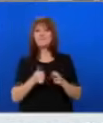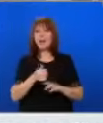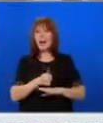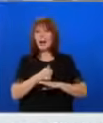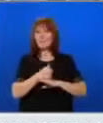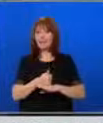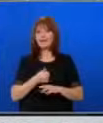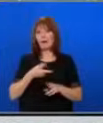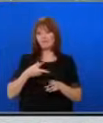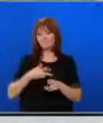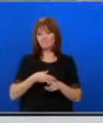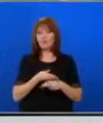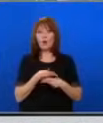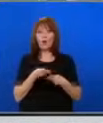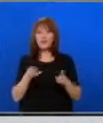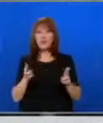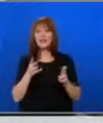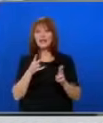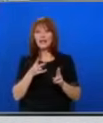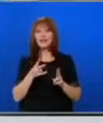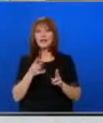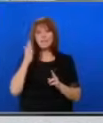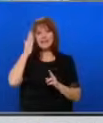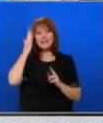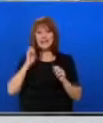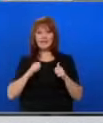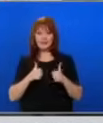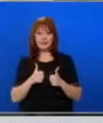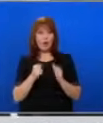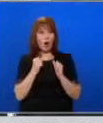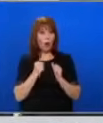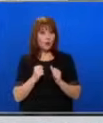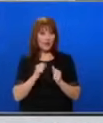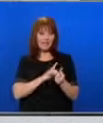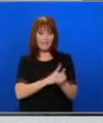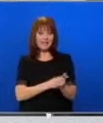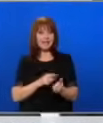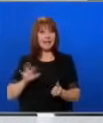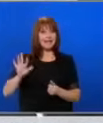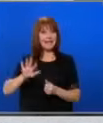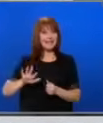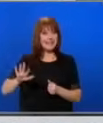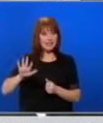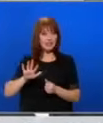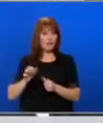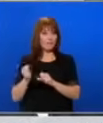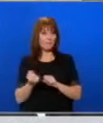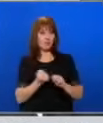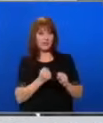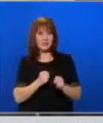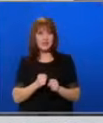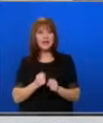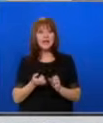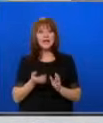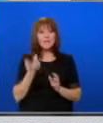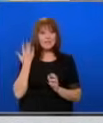туризма Зарица Динкова. Очакваме силен зимен сезон. Миналогодишния беше така най-силният след